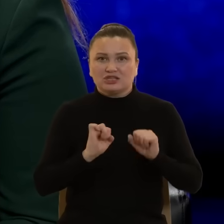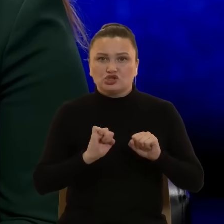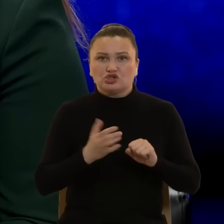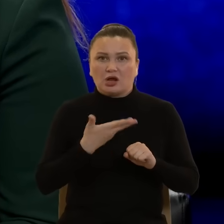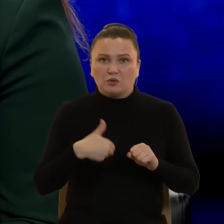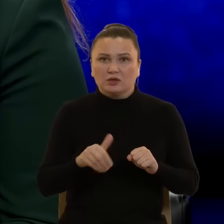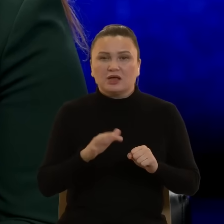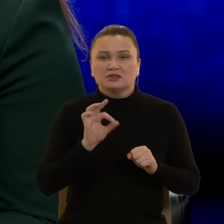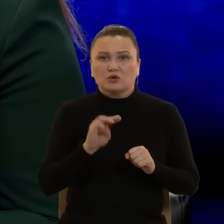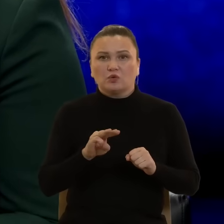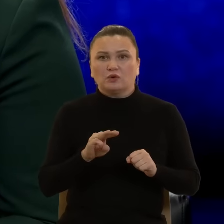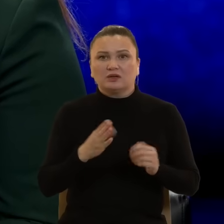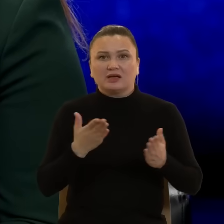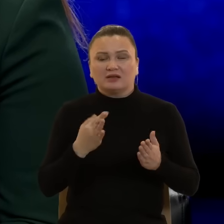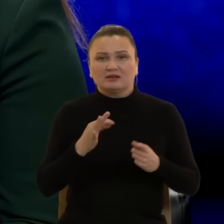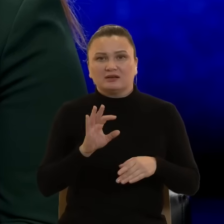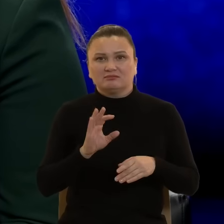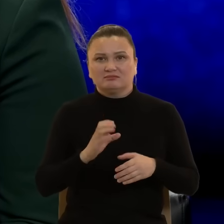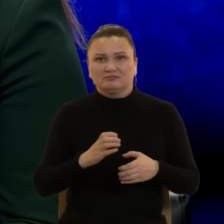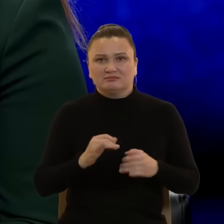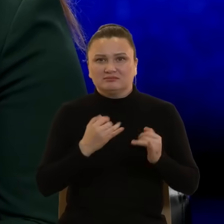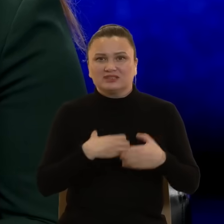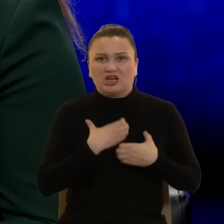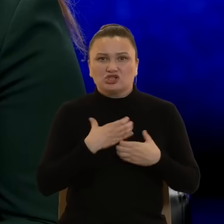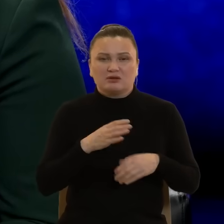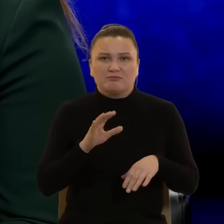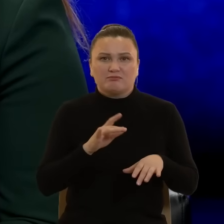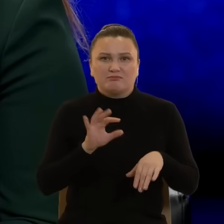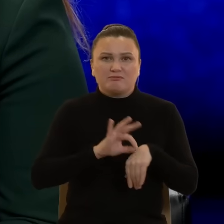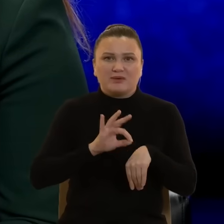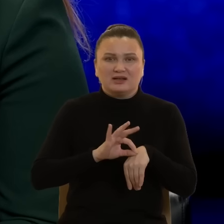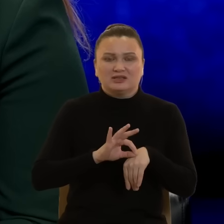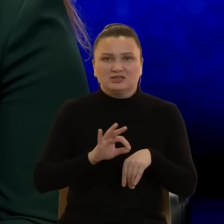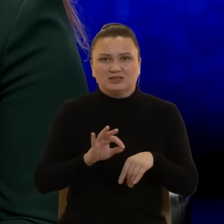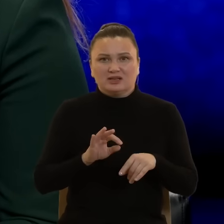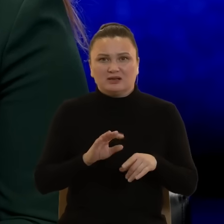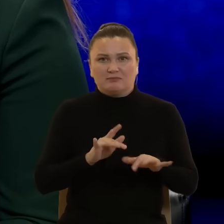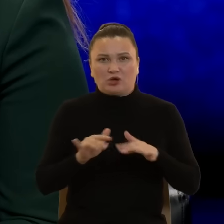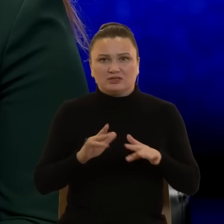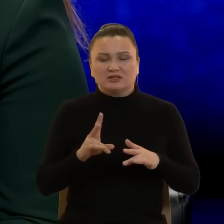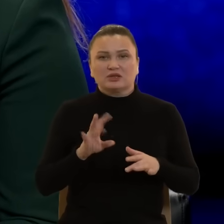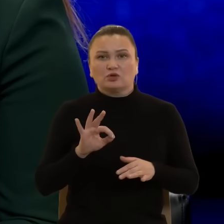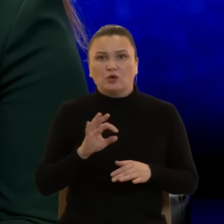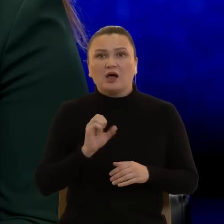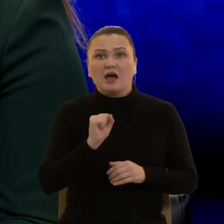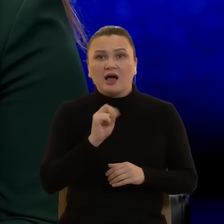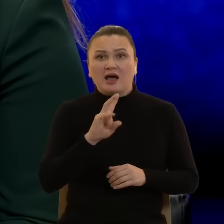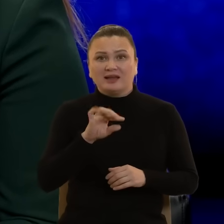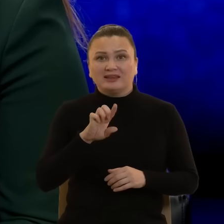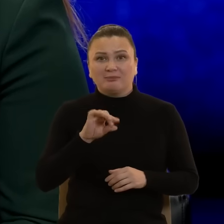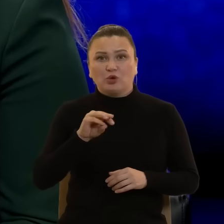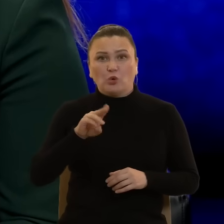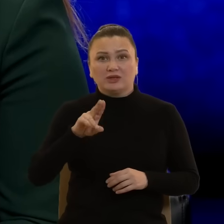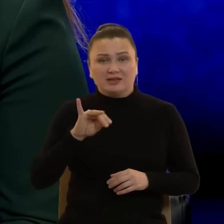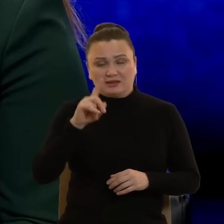нас от каких-то патологических процессов, участвуют в процессах метаболизма. Но антибиотики, к сожалению, не умеют это делать.